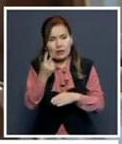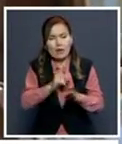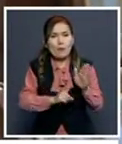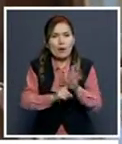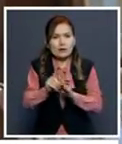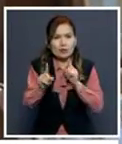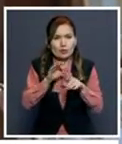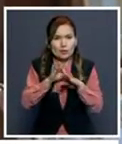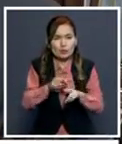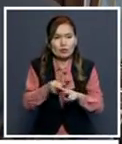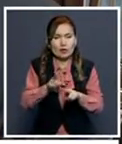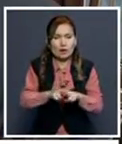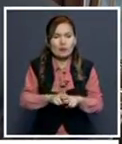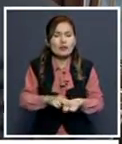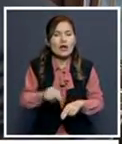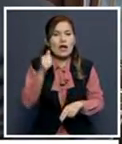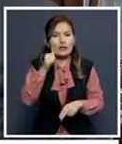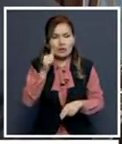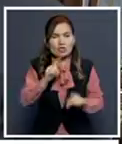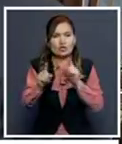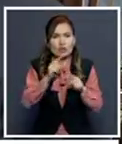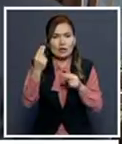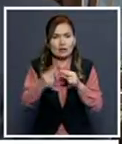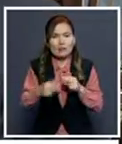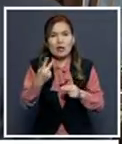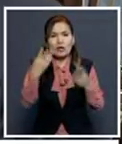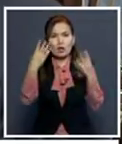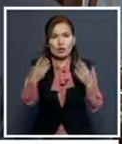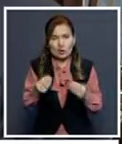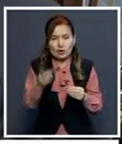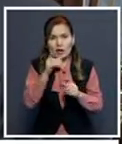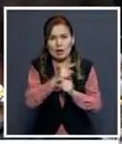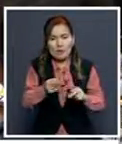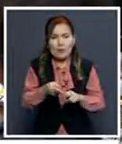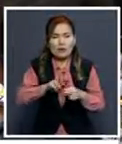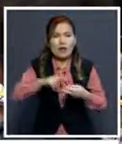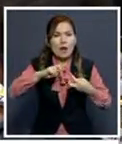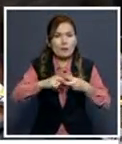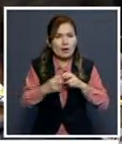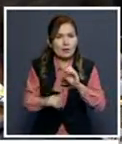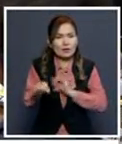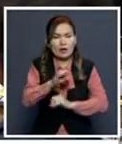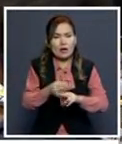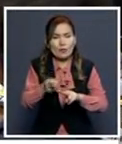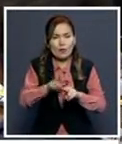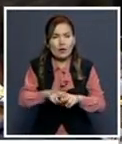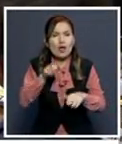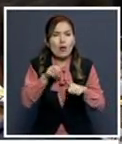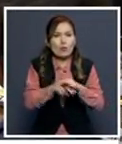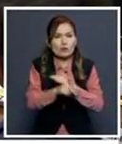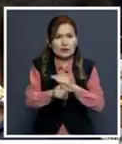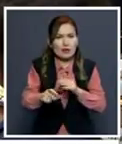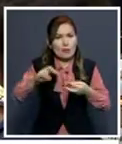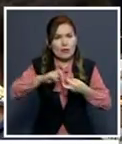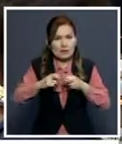Ертең 12-де аяқталады. Жалпы 2 күн бойы Идли провинциясындағы ахуал талқыланып, босқындардың оралуына жағдай жасау